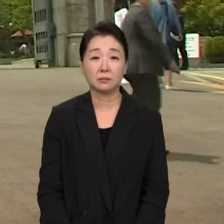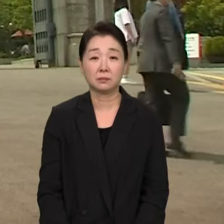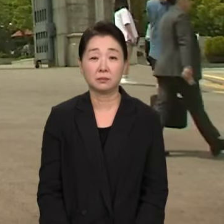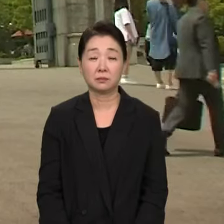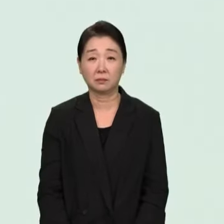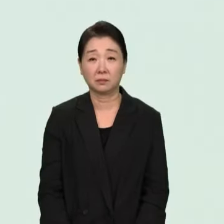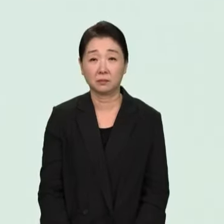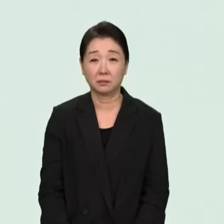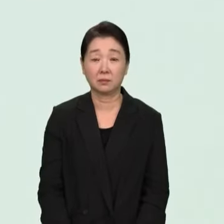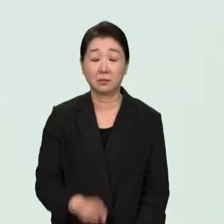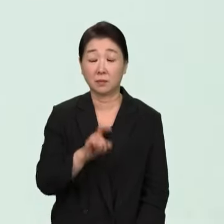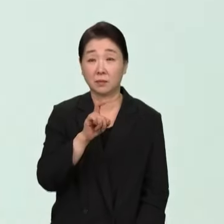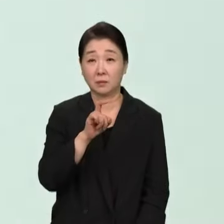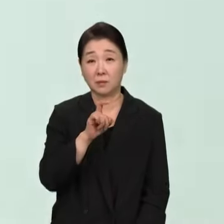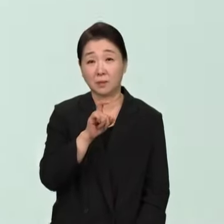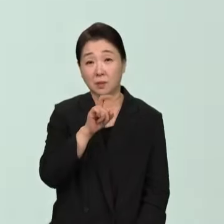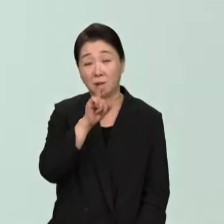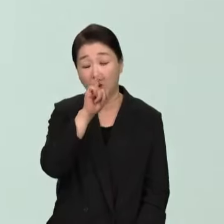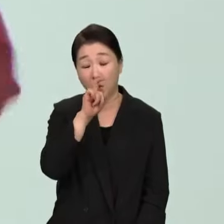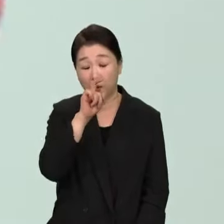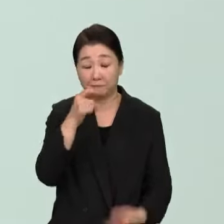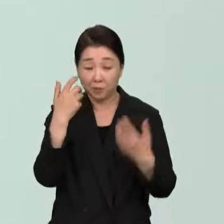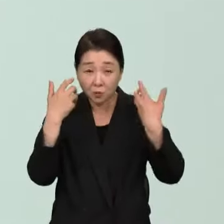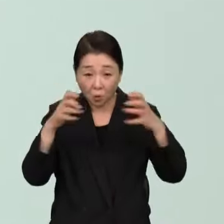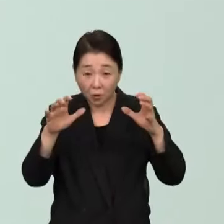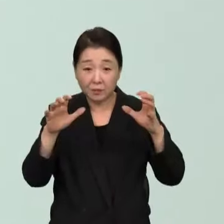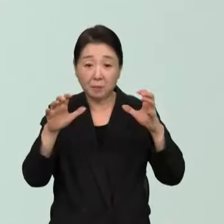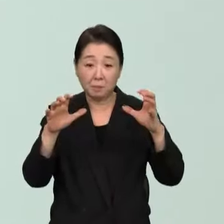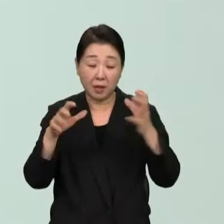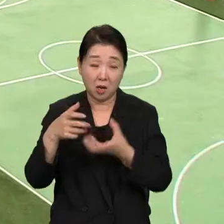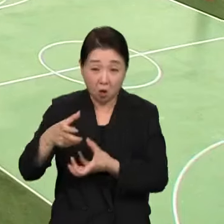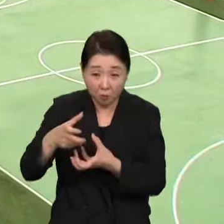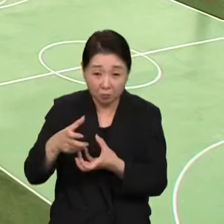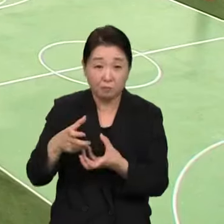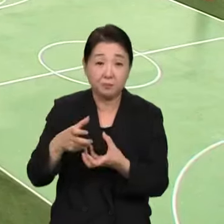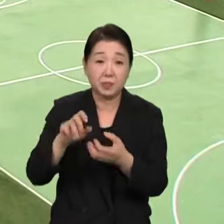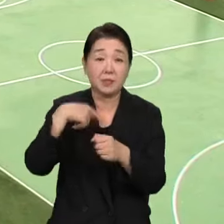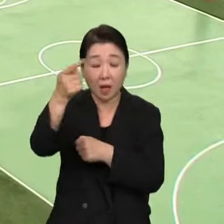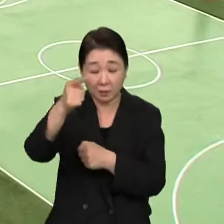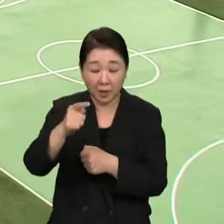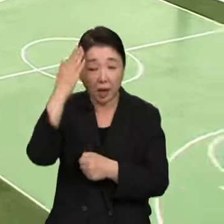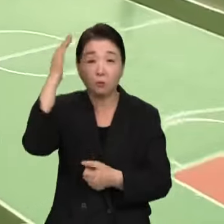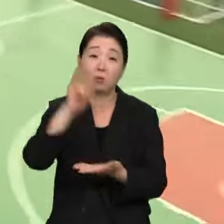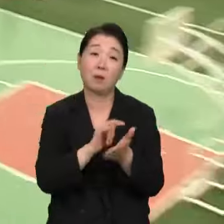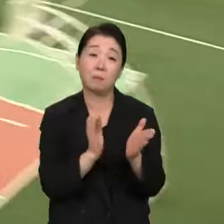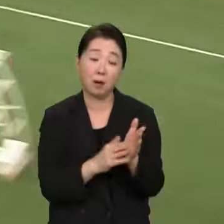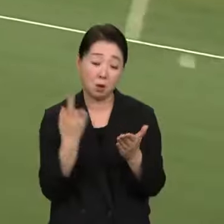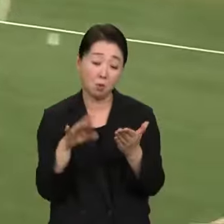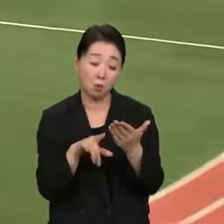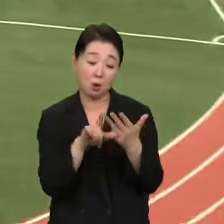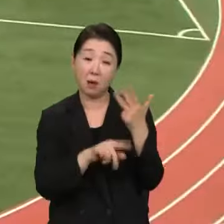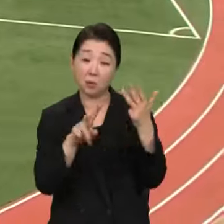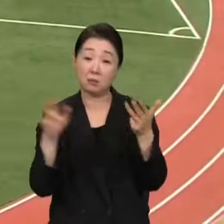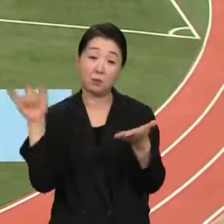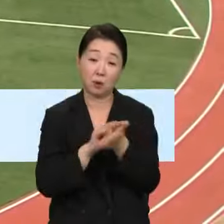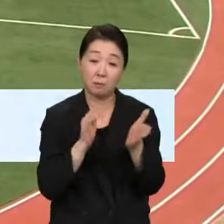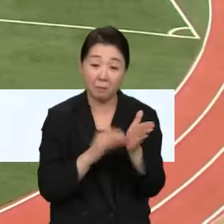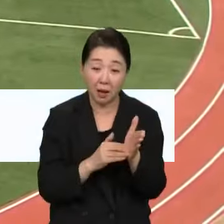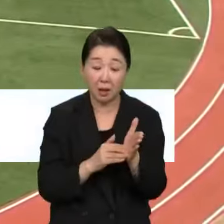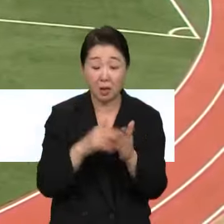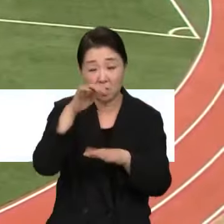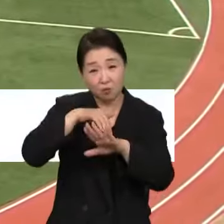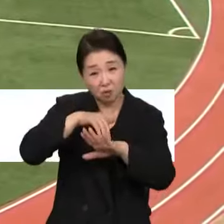고려대 럭비부는 사고 다음 날인 20일 한국으로 돌아왔습니다. 23일에 올 예정이었지만 남은 훈련을 취소한